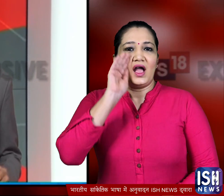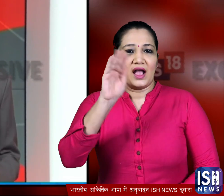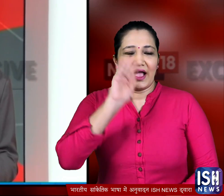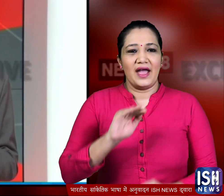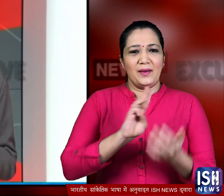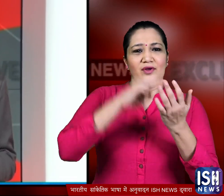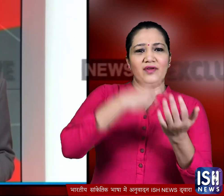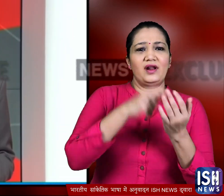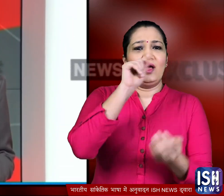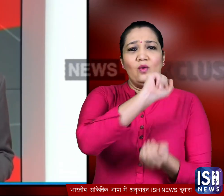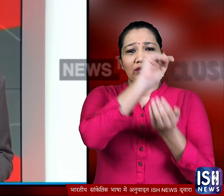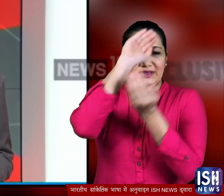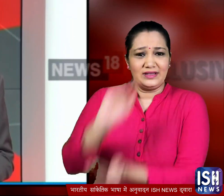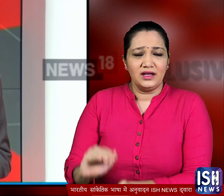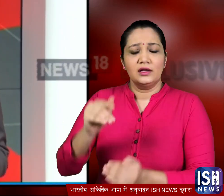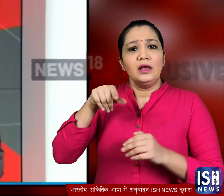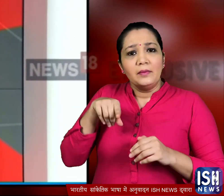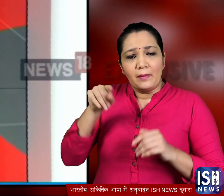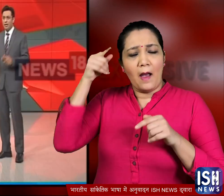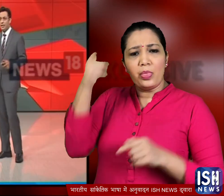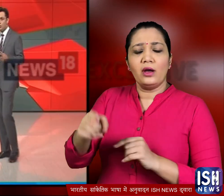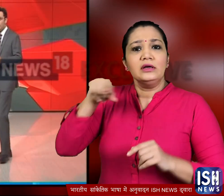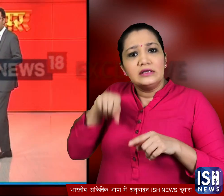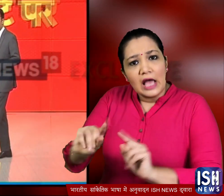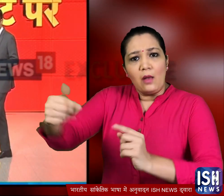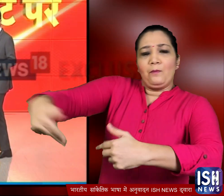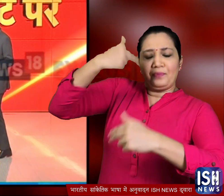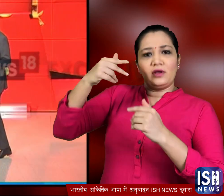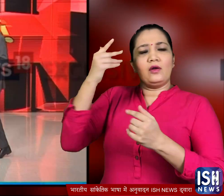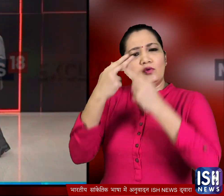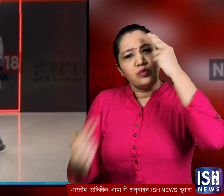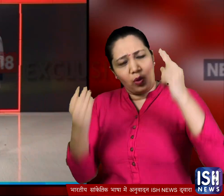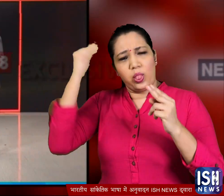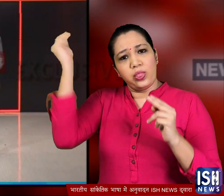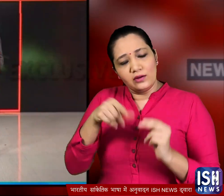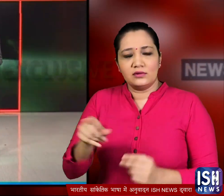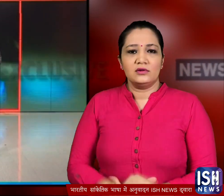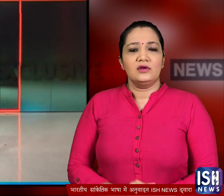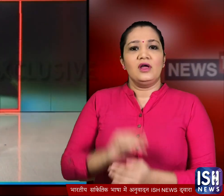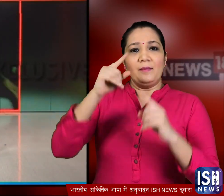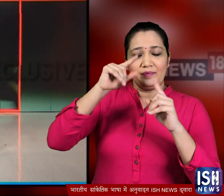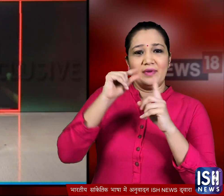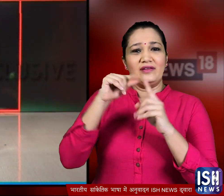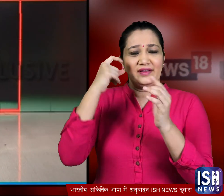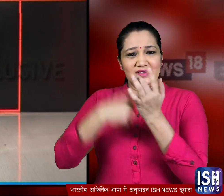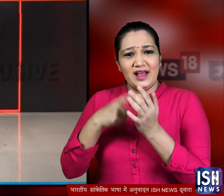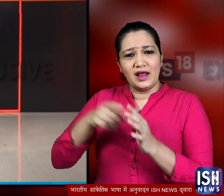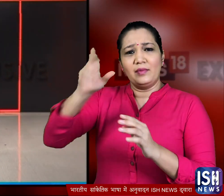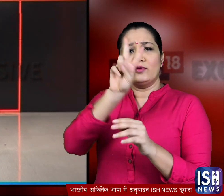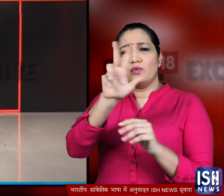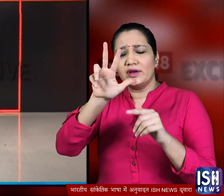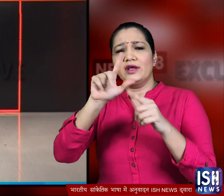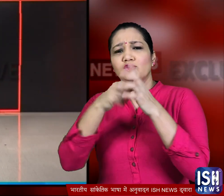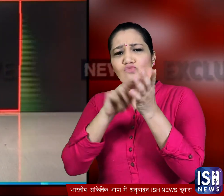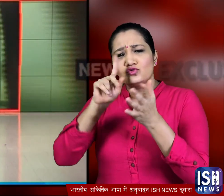शायर मुनव्वर राना के बेटे पर आरोप लगा कि उसने खुद पर हमले की झूठी कहानी गढ़ी। मुनव्वर राना के बेटे तबरेज राना पर 28